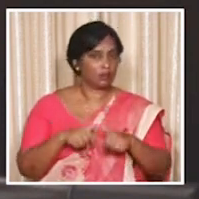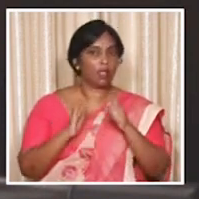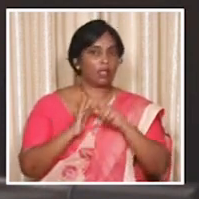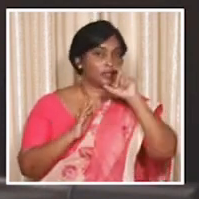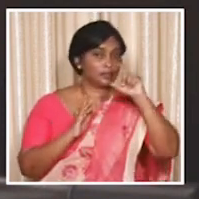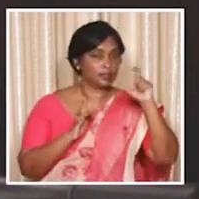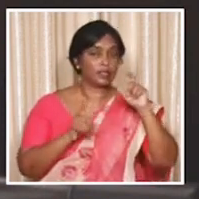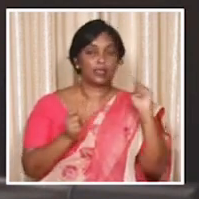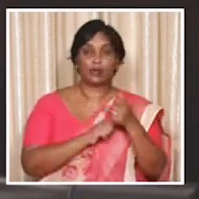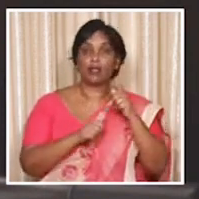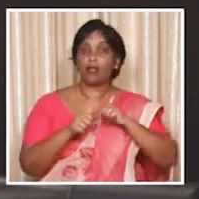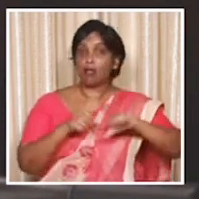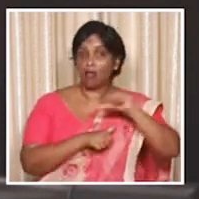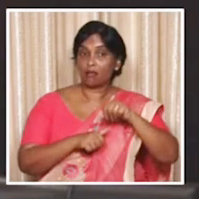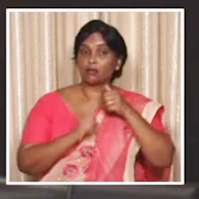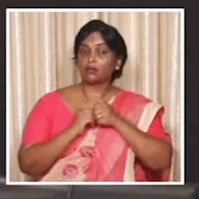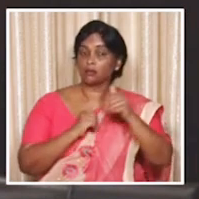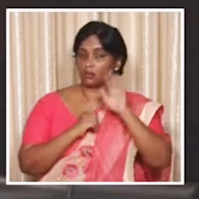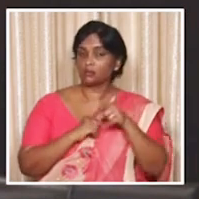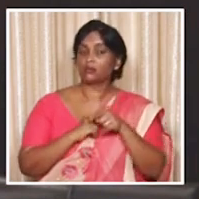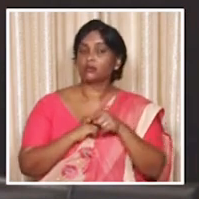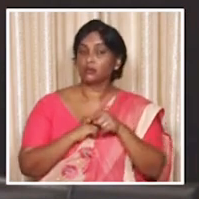ICC ක්‍රිකට් ආයතනය විසින් පවත්වාගෙන යන